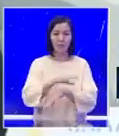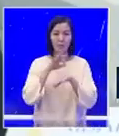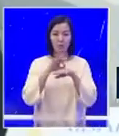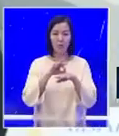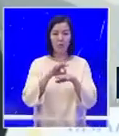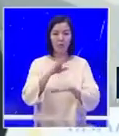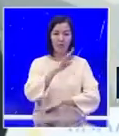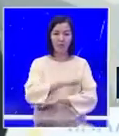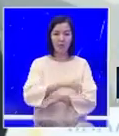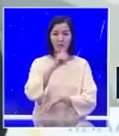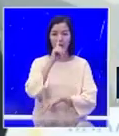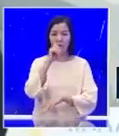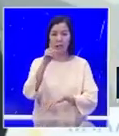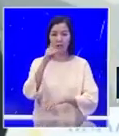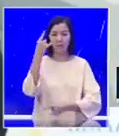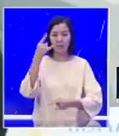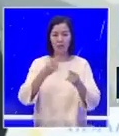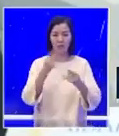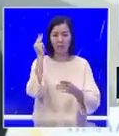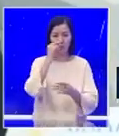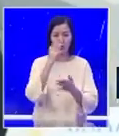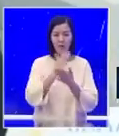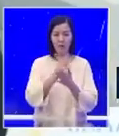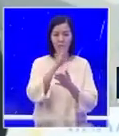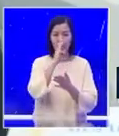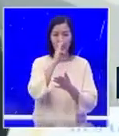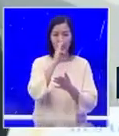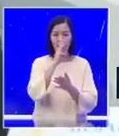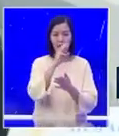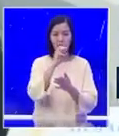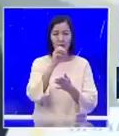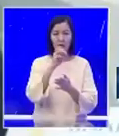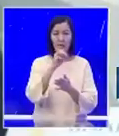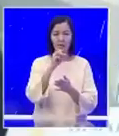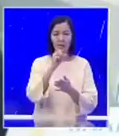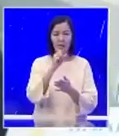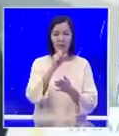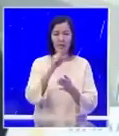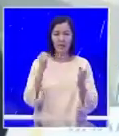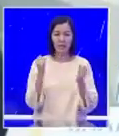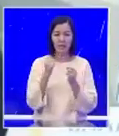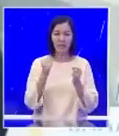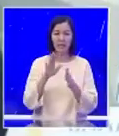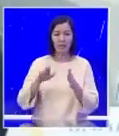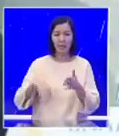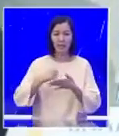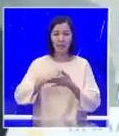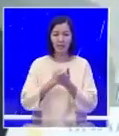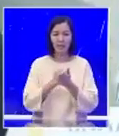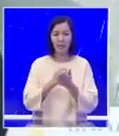Олар сабақты қашықтықтан жалғастырады. Ал шәкіртақы қыстық сессиядан кейін бекітіліп қойған, сол бойынша төлене береді.